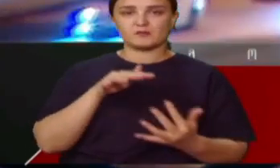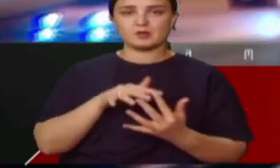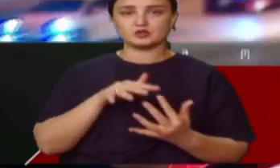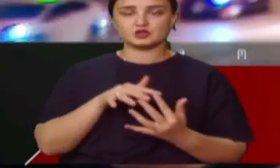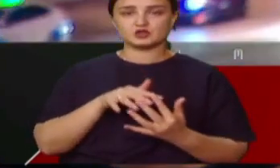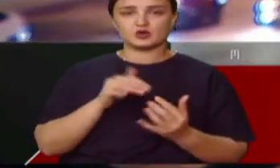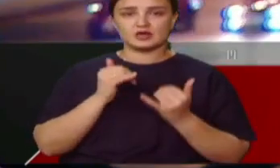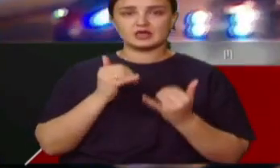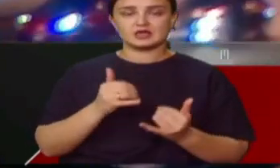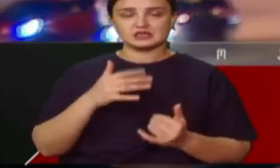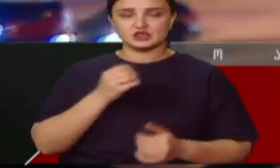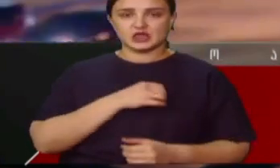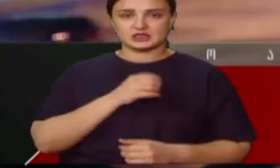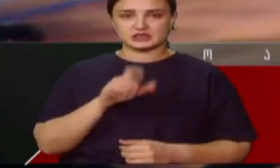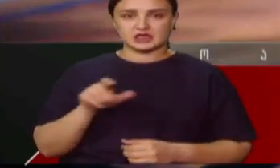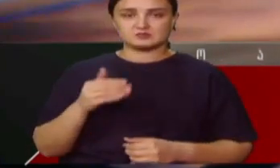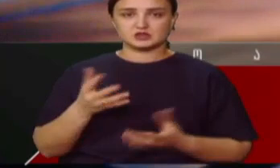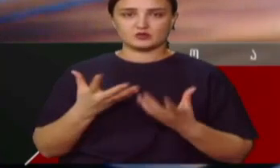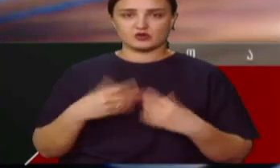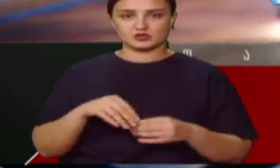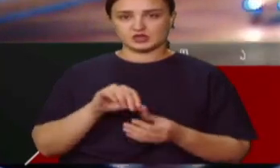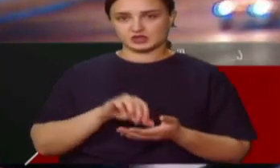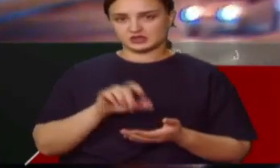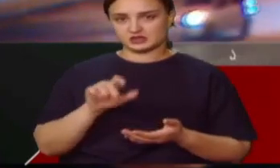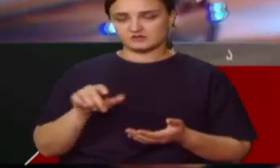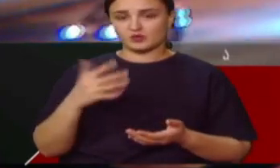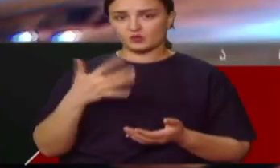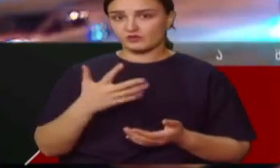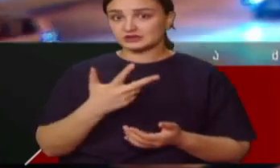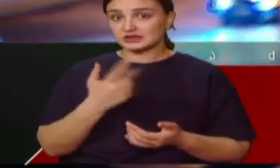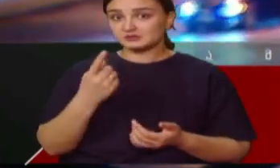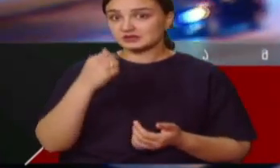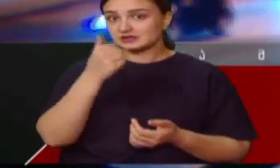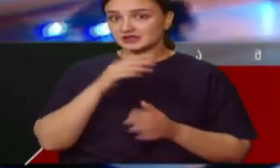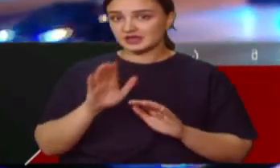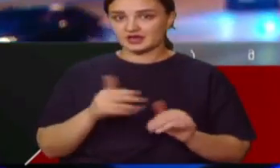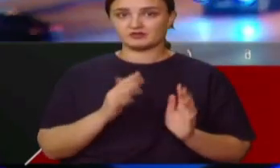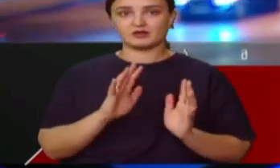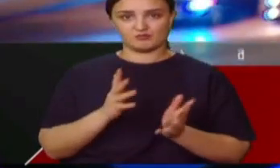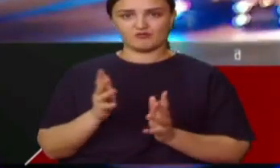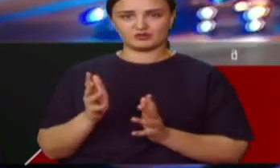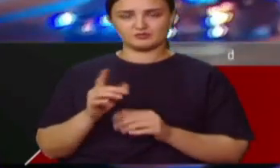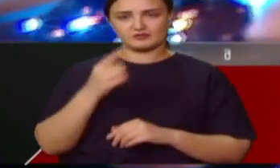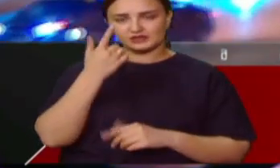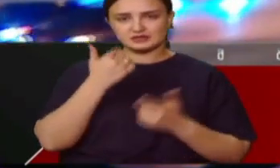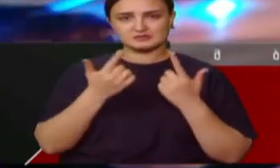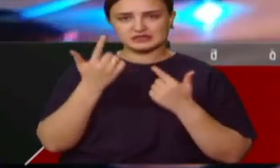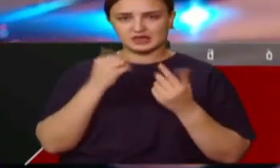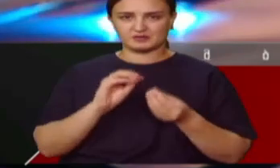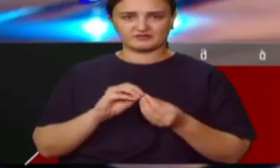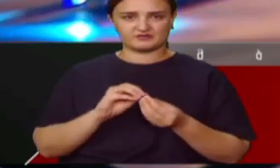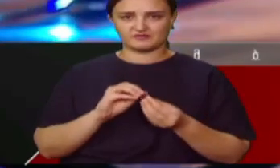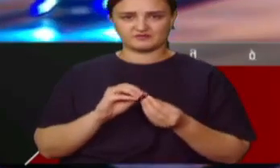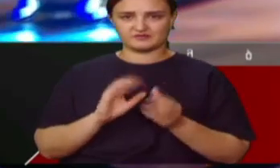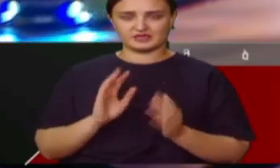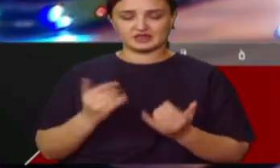ჯარისკაცების ოჯახის წევრები. მიუხედავად იმისა, რომ უკვე 300 წლეულზე მეტი გავიდა ამ მოვლენებიდან, ცრემლი ამ ისტორიის თამდევია და